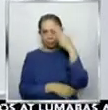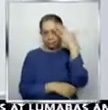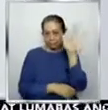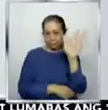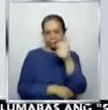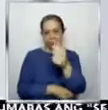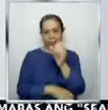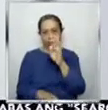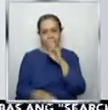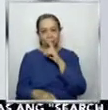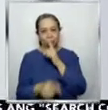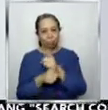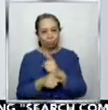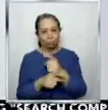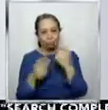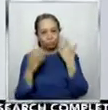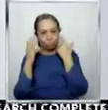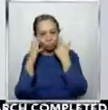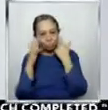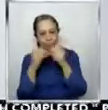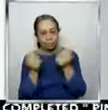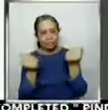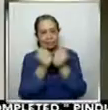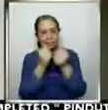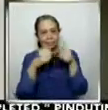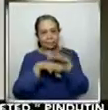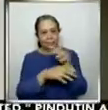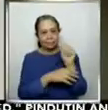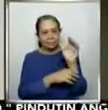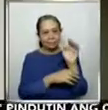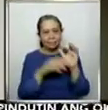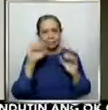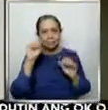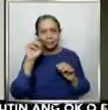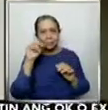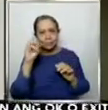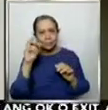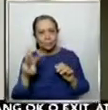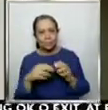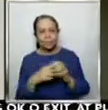kung hindi palamigin sa pinagsamang aircon at snow.